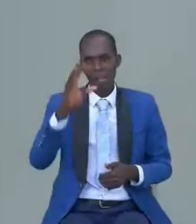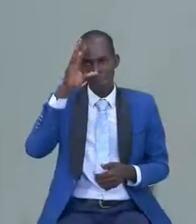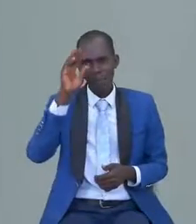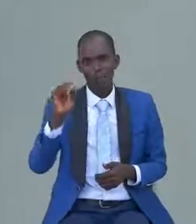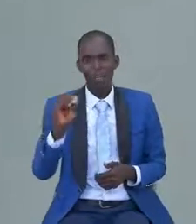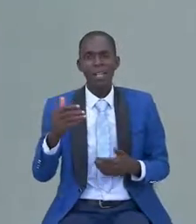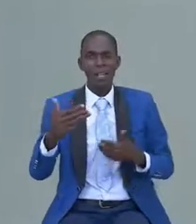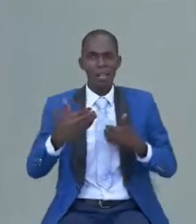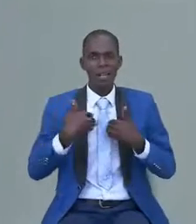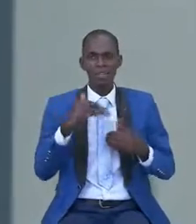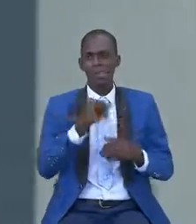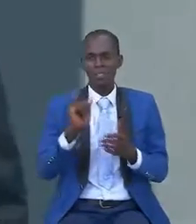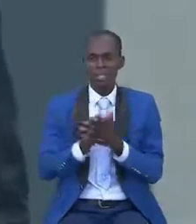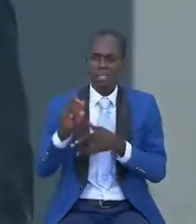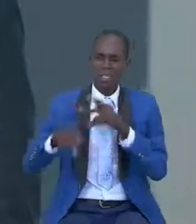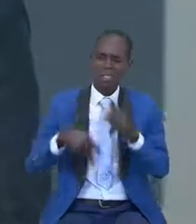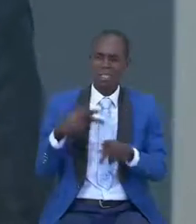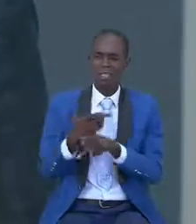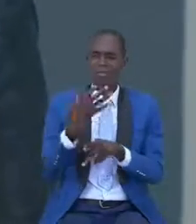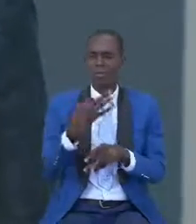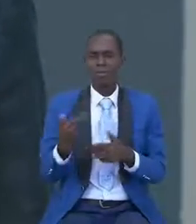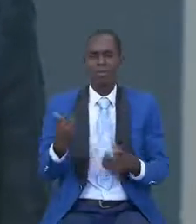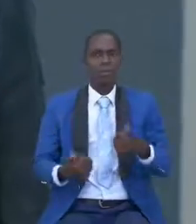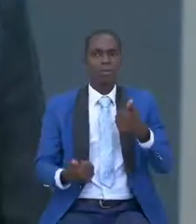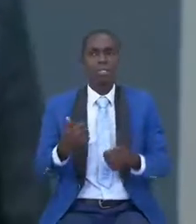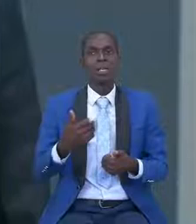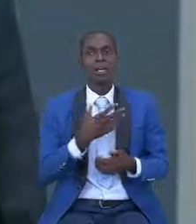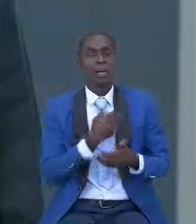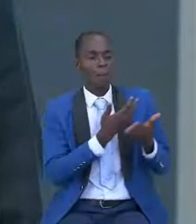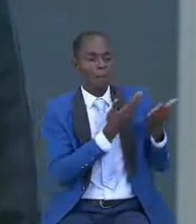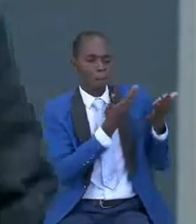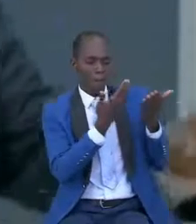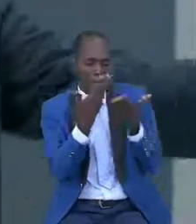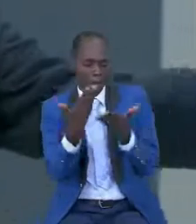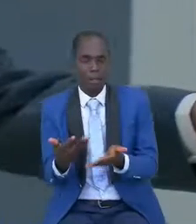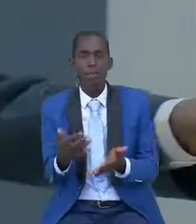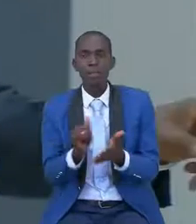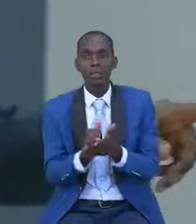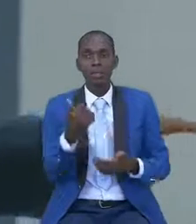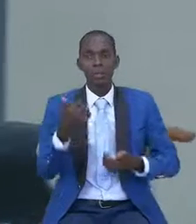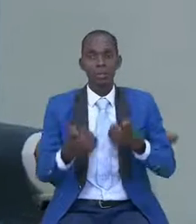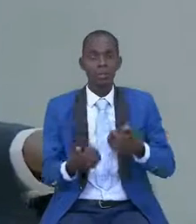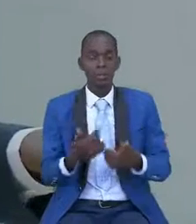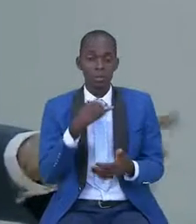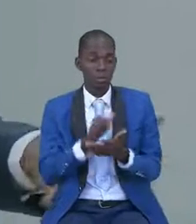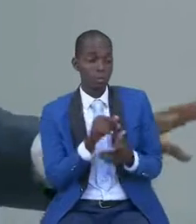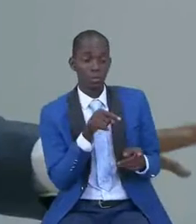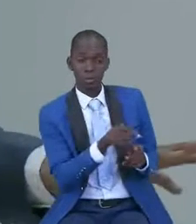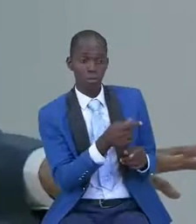a un tel véhicule. Alors, on t'amène ce véhicule et on dit ceci